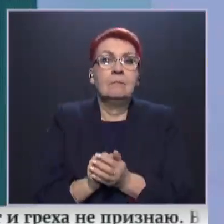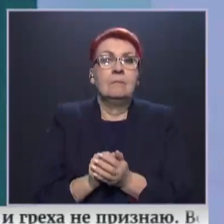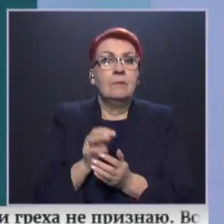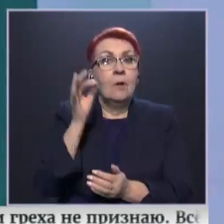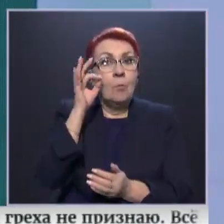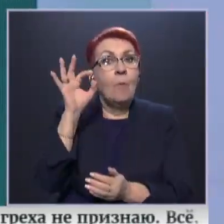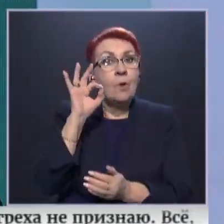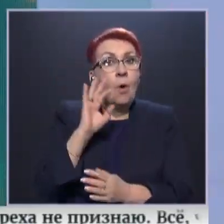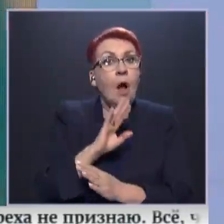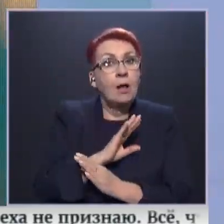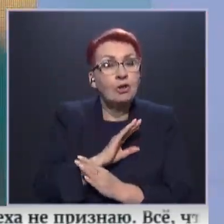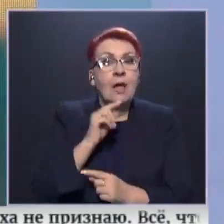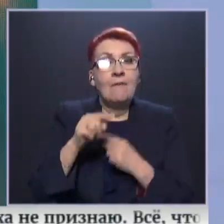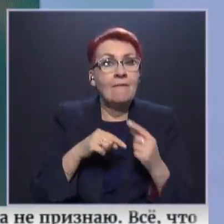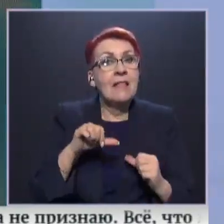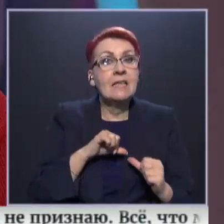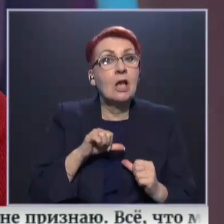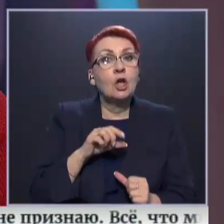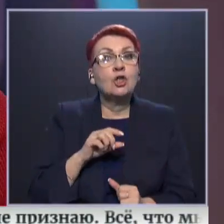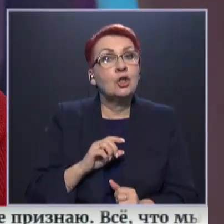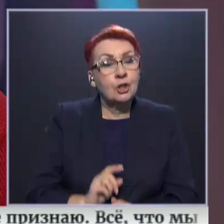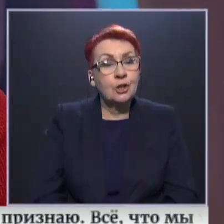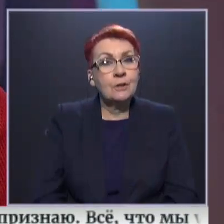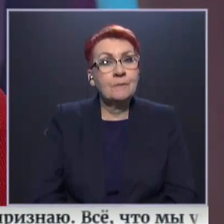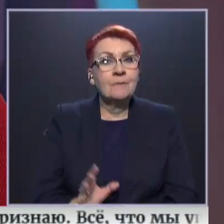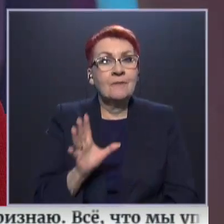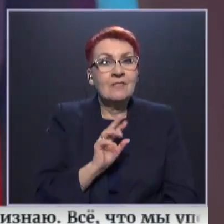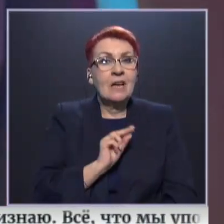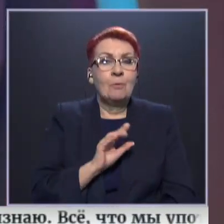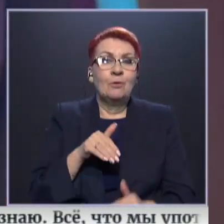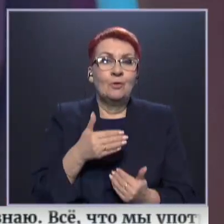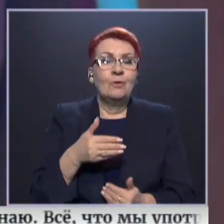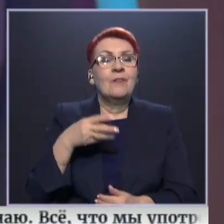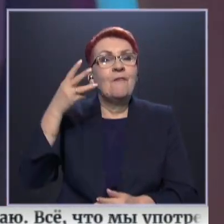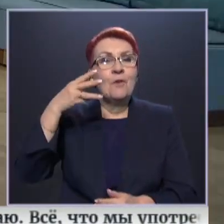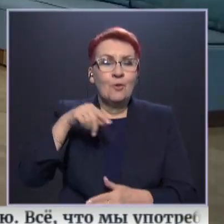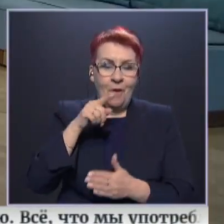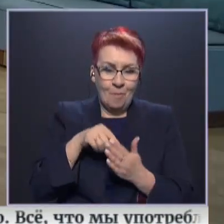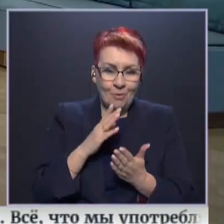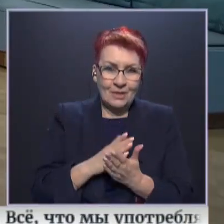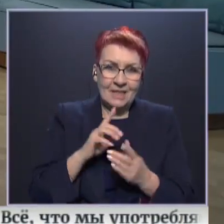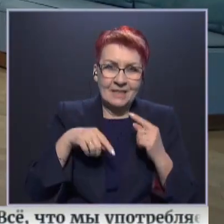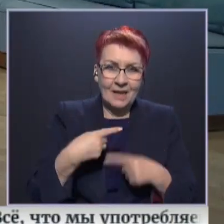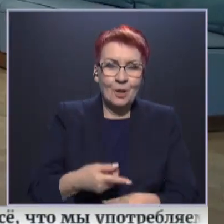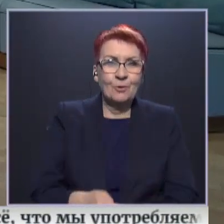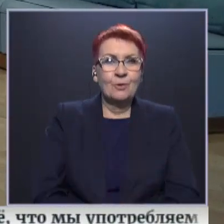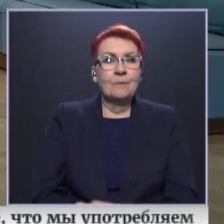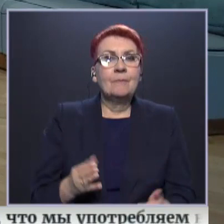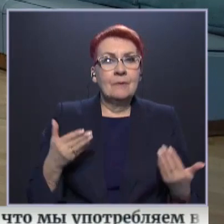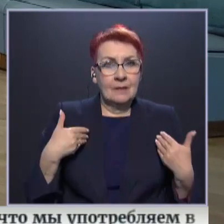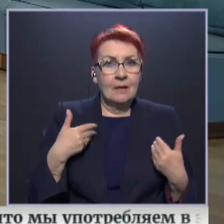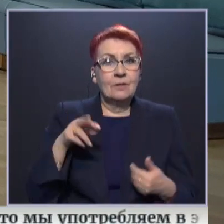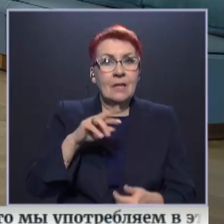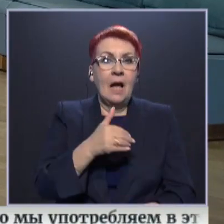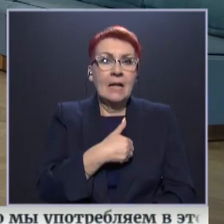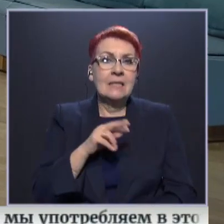помни о кончине, и вовек не согрешишь». Да, все советы рабочие. У нас есть видеовопрос, давайте посмотрим. Здравствуйте. Я хотел